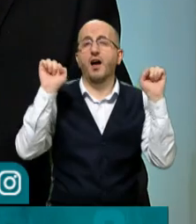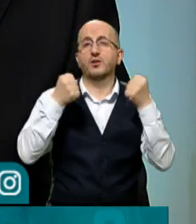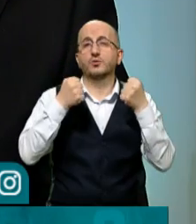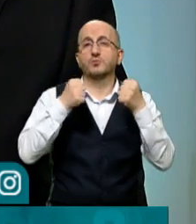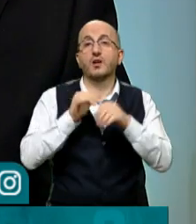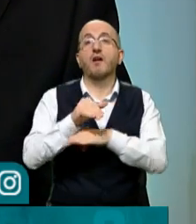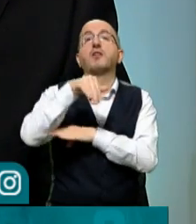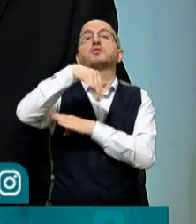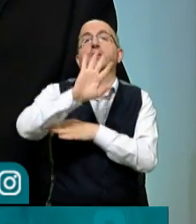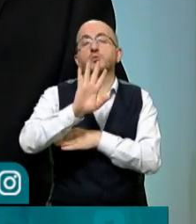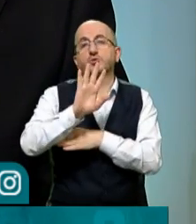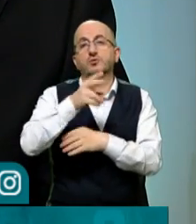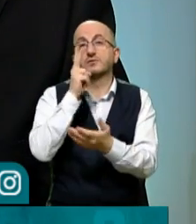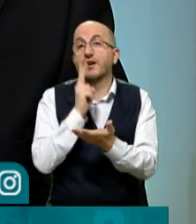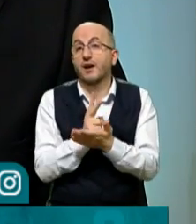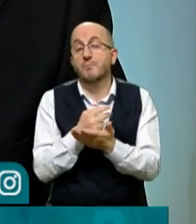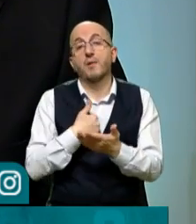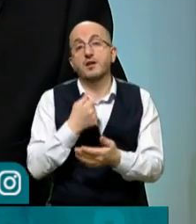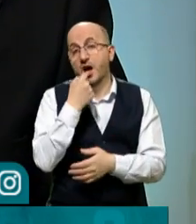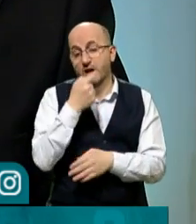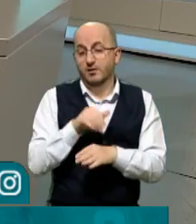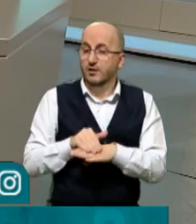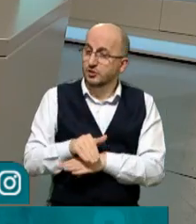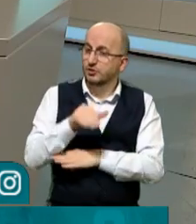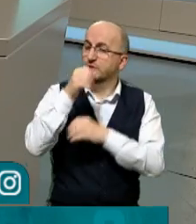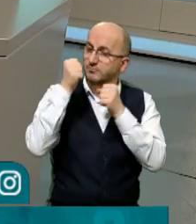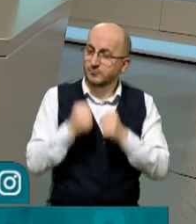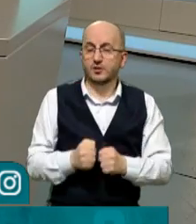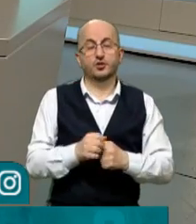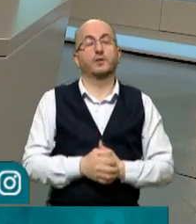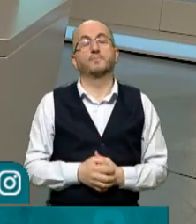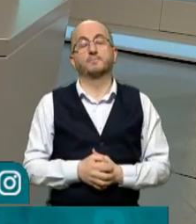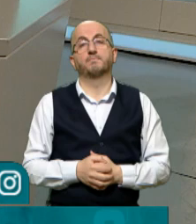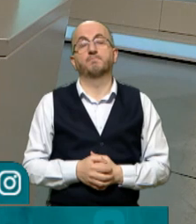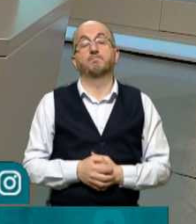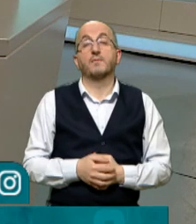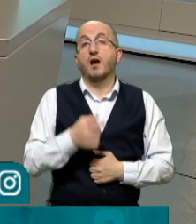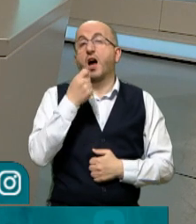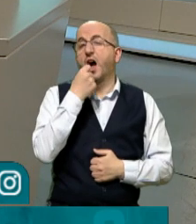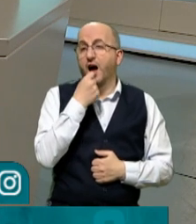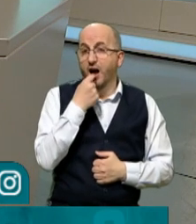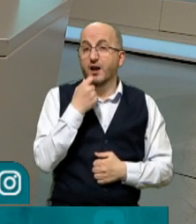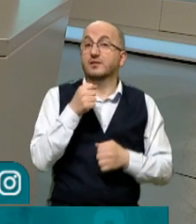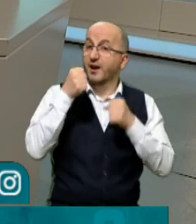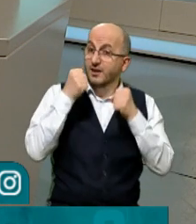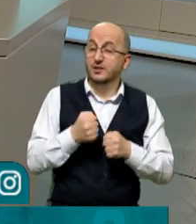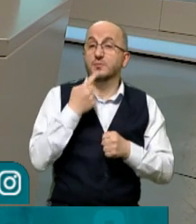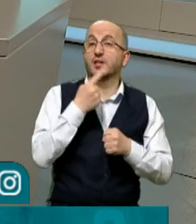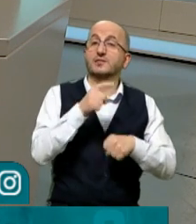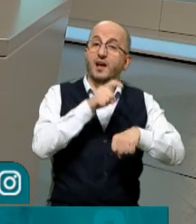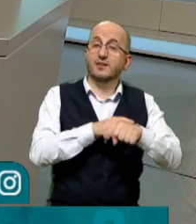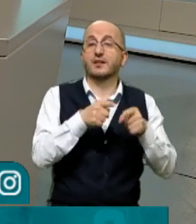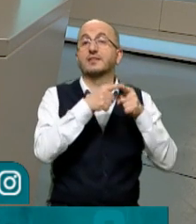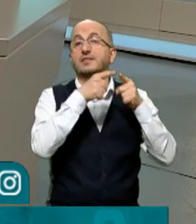terk etmişsiniz. Karar diyorsunuz ki ben Ankara'da yerleşeceğim, Ankara'da kalacağım. Siz Ankara'da kalacağım dediğiniz anda